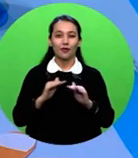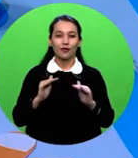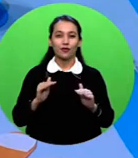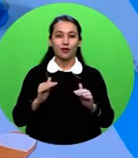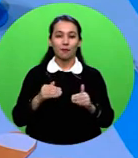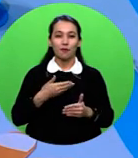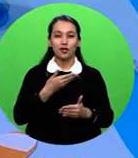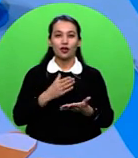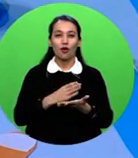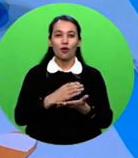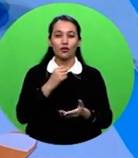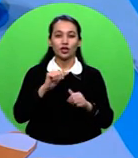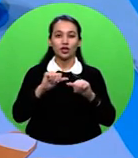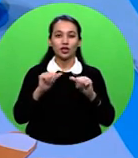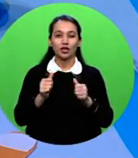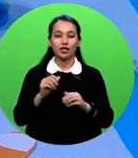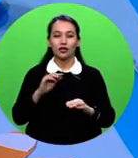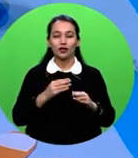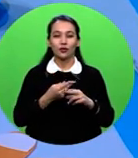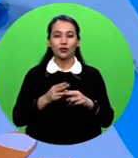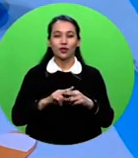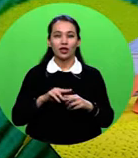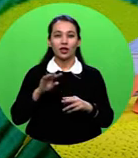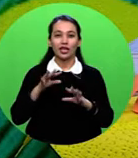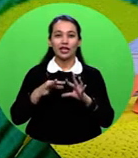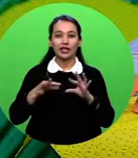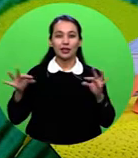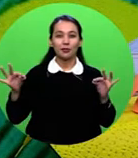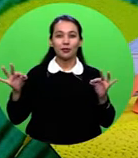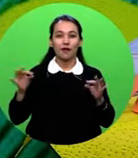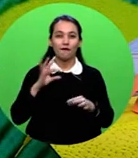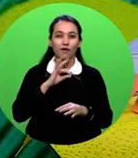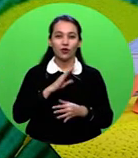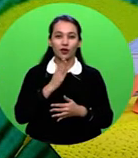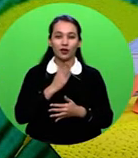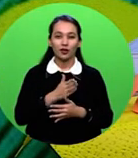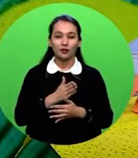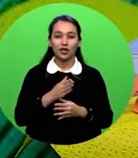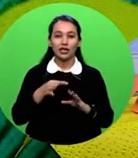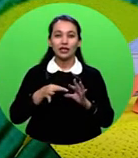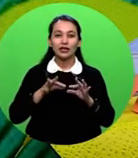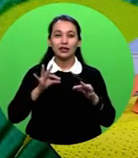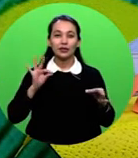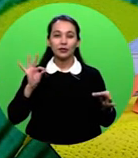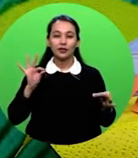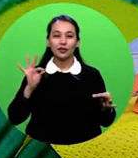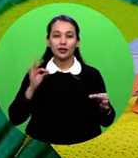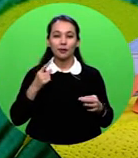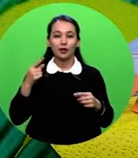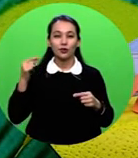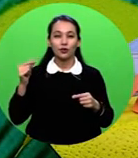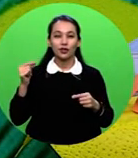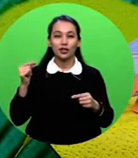Aziz o'quvchilar, biz konus shaklini chiqarish uchun ipdan foydalanamiz. Ipning